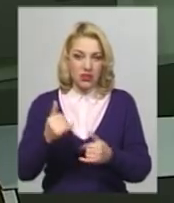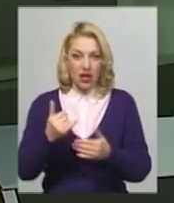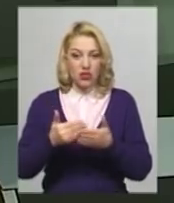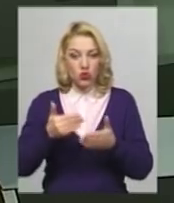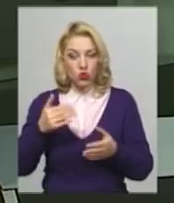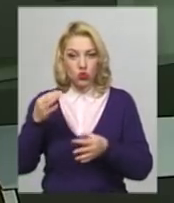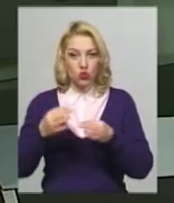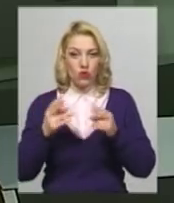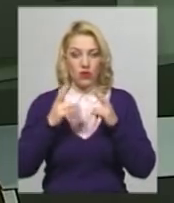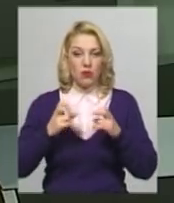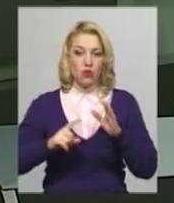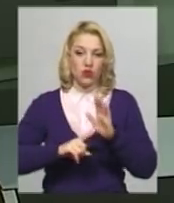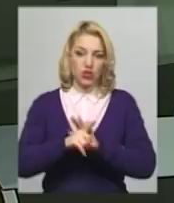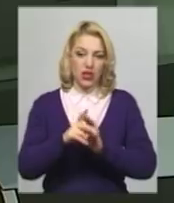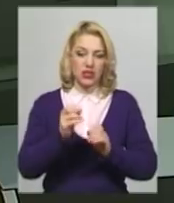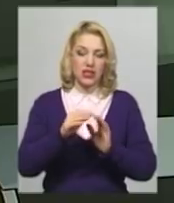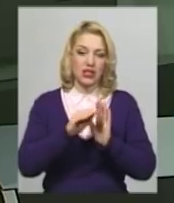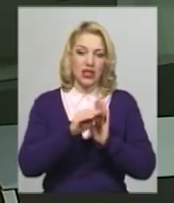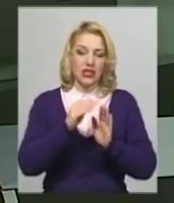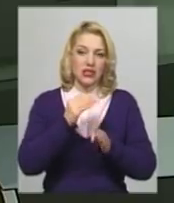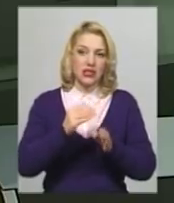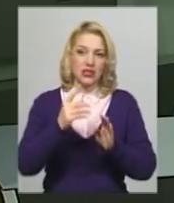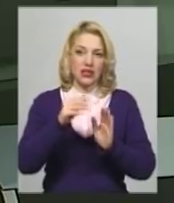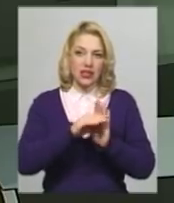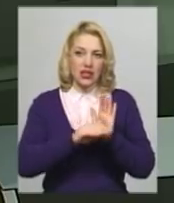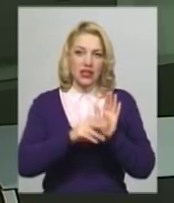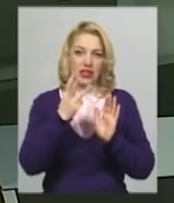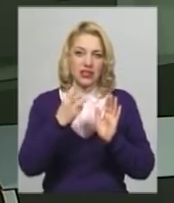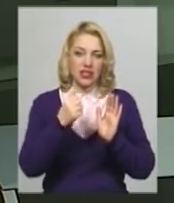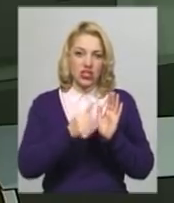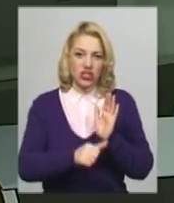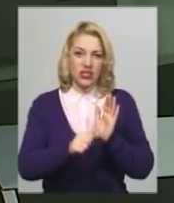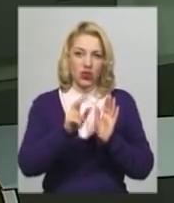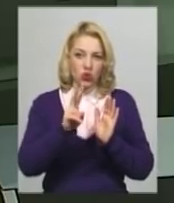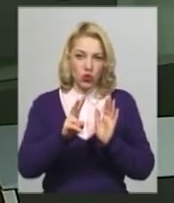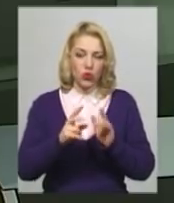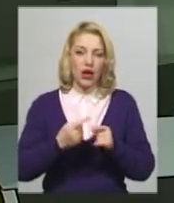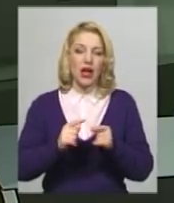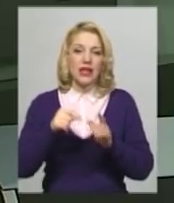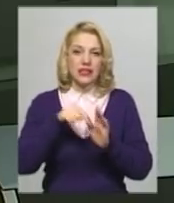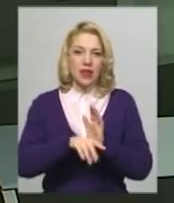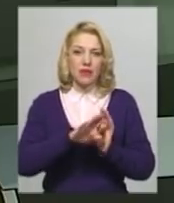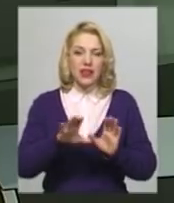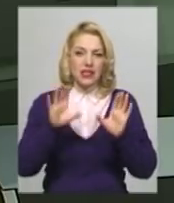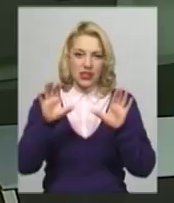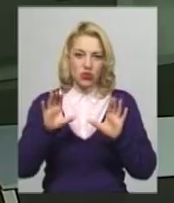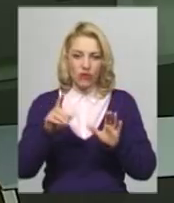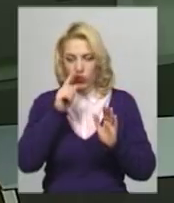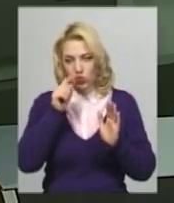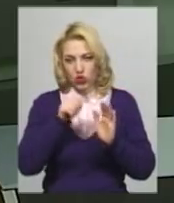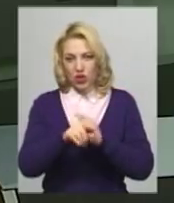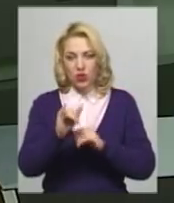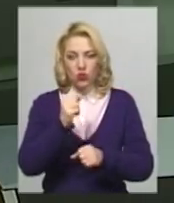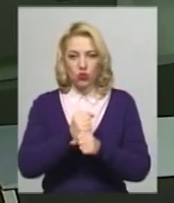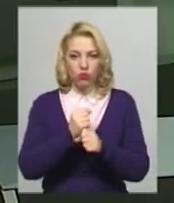розслідування, розпочате за частиною 2 статті 361 Карного кодексу України, а саме – несанкціоноване втручання в